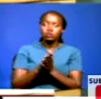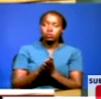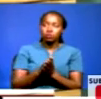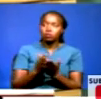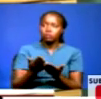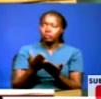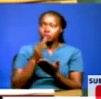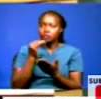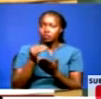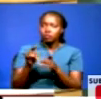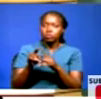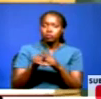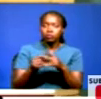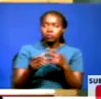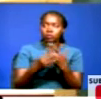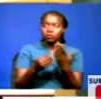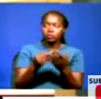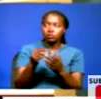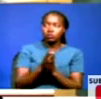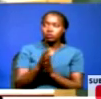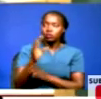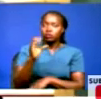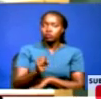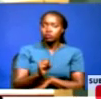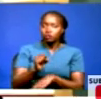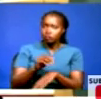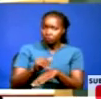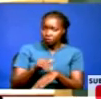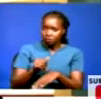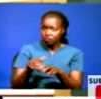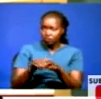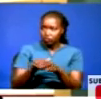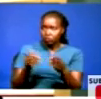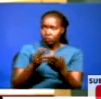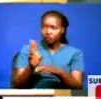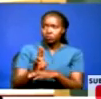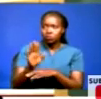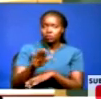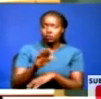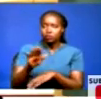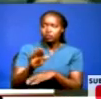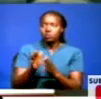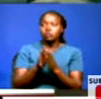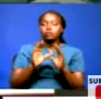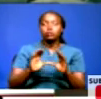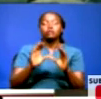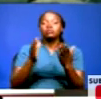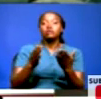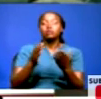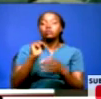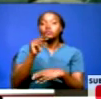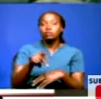Matamshi yake yalikaririwa na katibu Abdi Dubat, ambaye alitoa wito kwa wanachama hao kutumia jukwaa hilo kutoa uhamasisho kuhusu bunge hilo miongoni